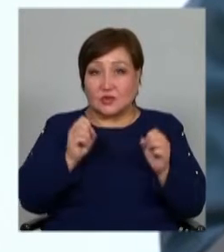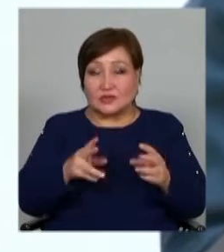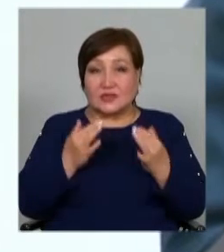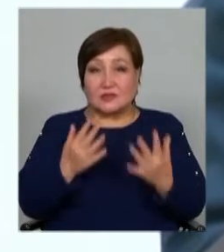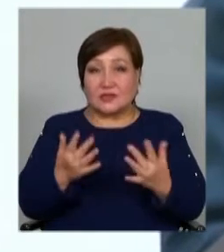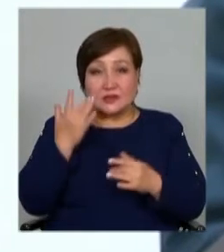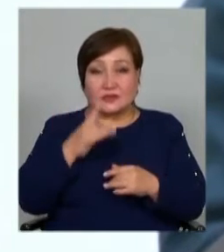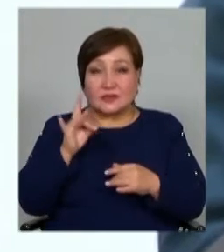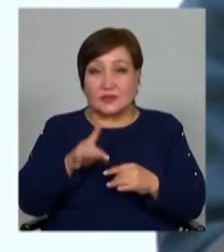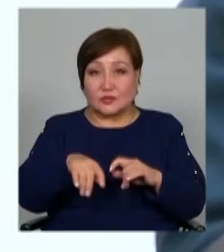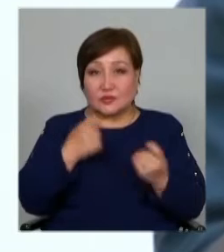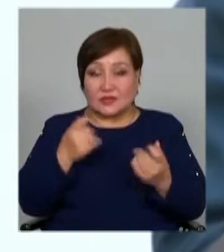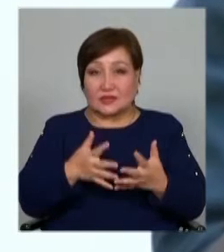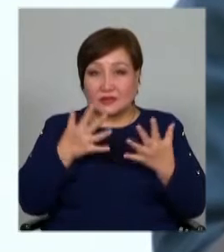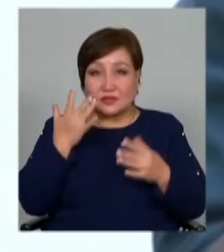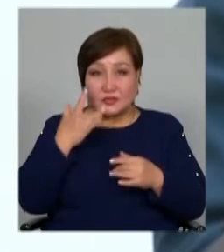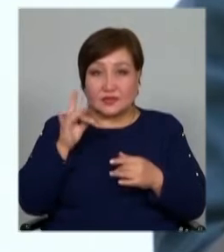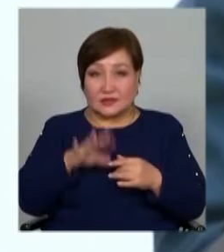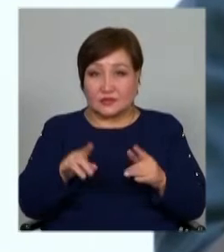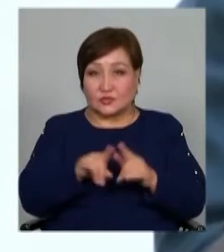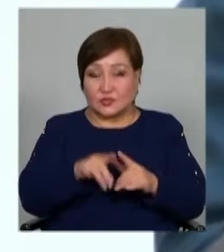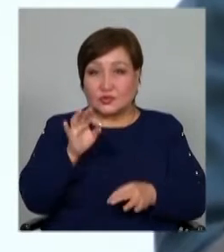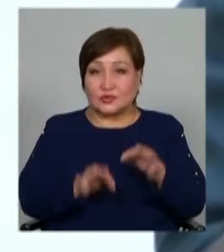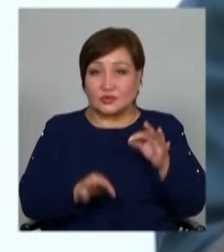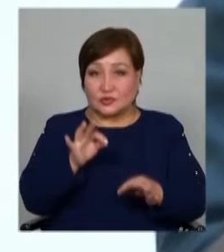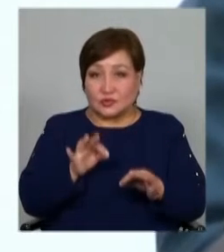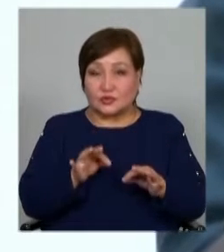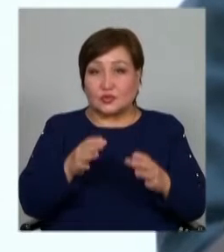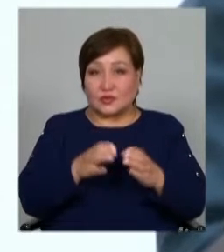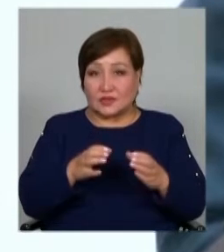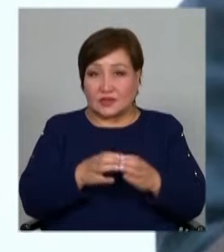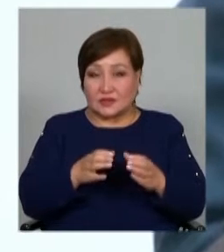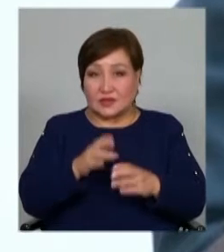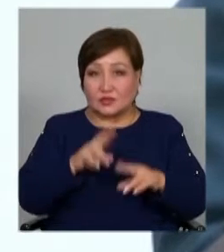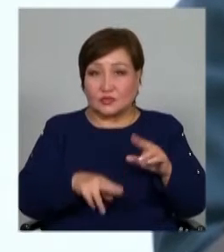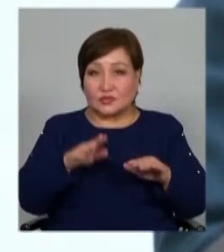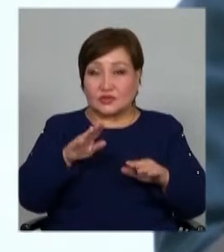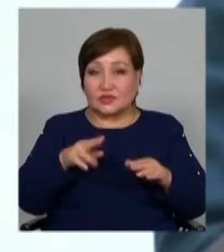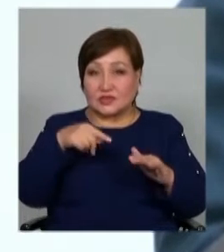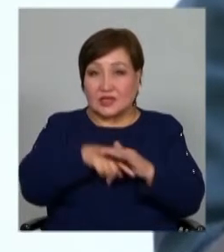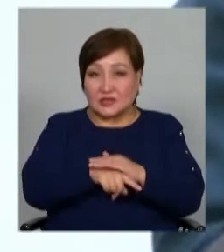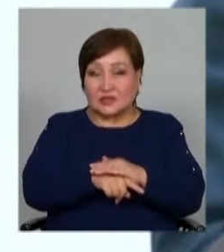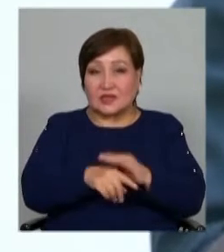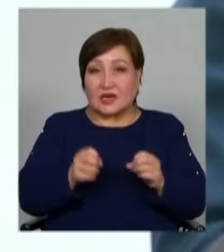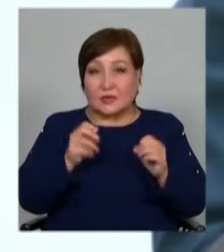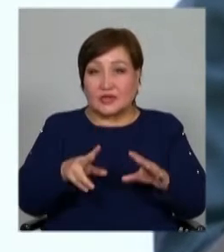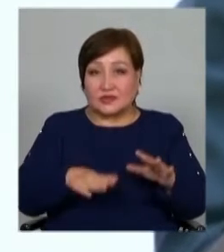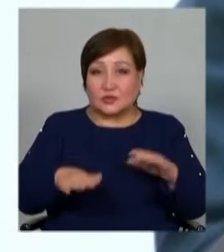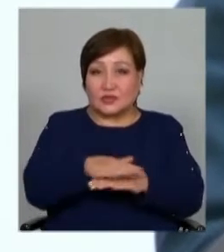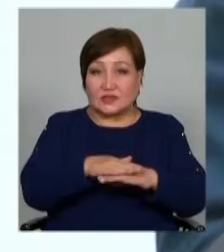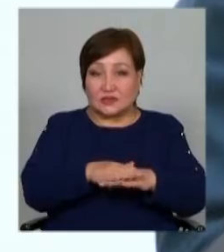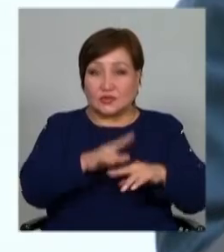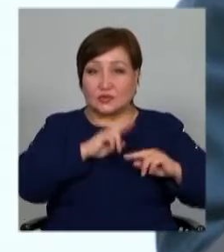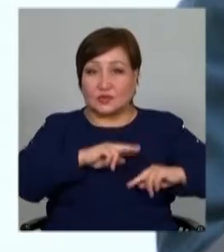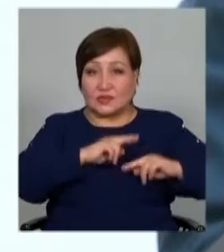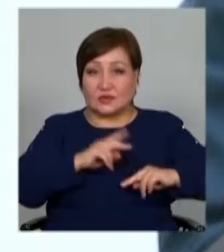үнемі анықтап жүрді. Тексерулер нәтижесінде сот органдарына көмір шахталарының қауіпті учаскелерінде тау-кен жұмыстарын жүргізуді уақытша